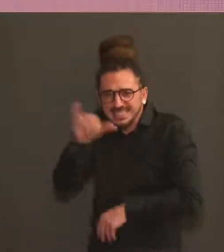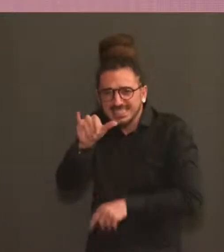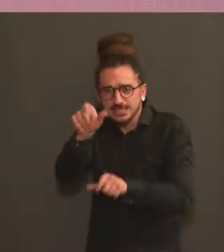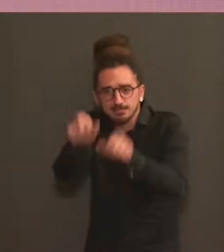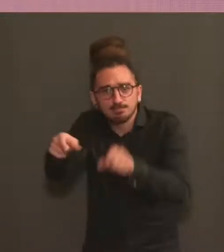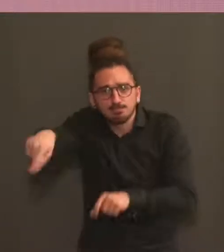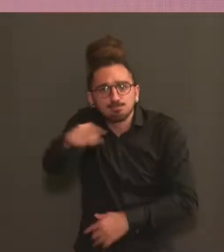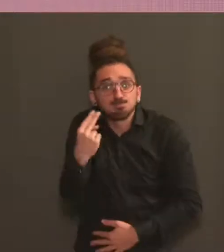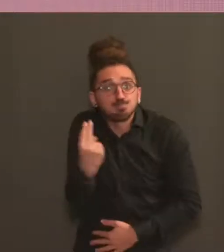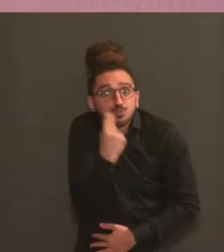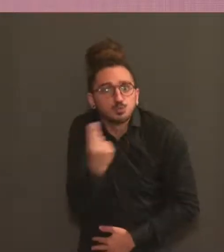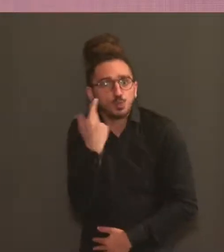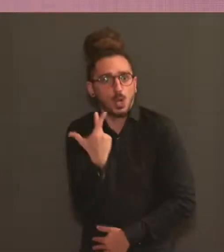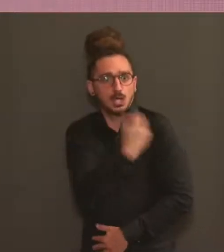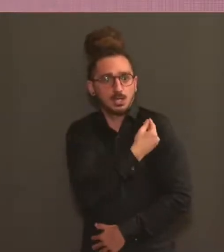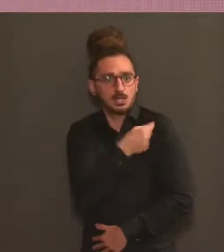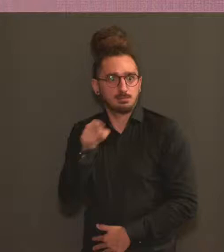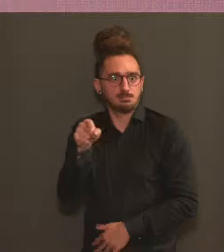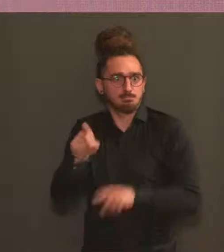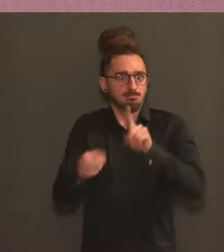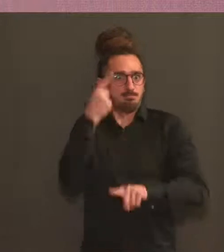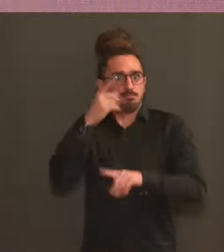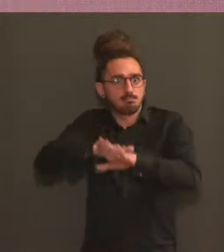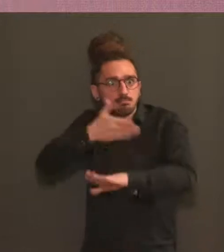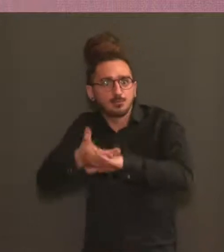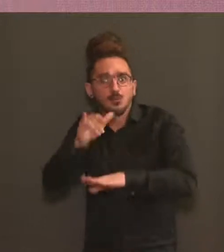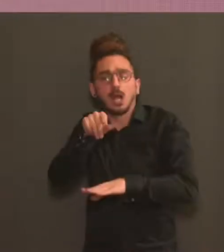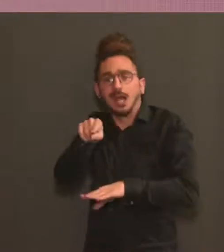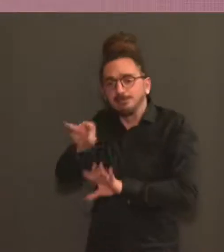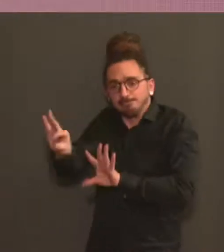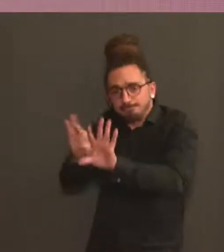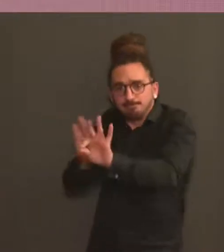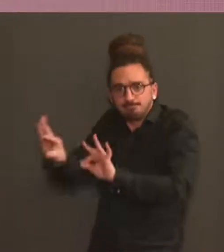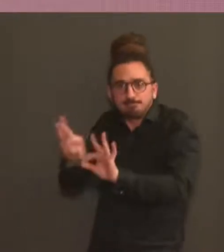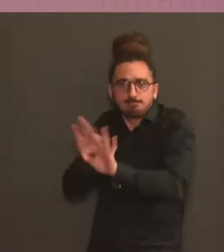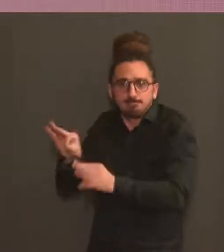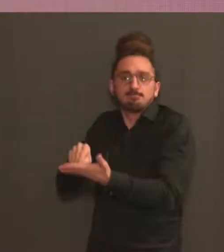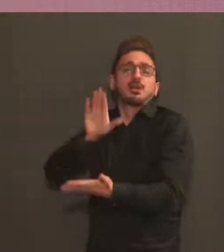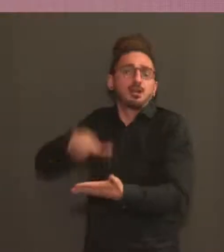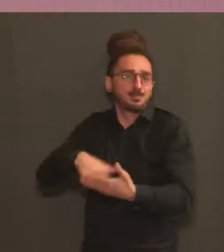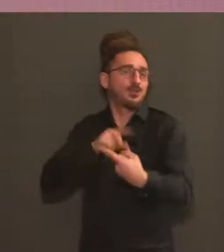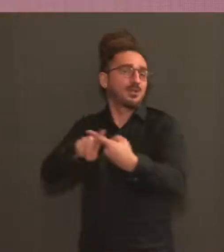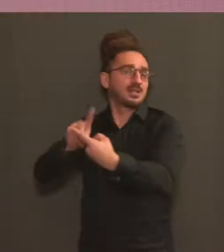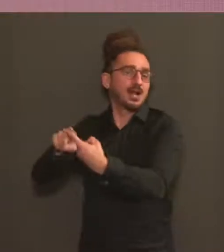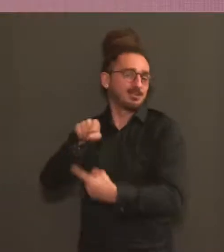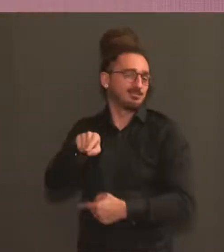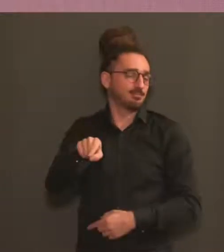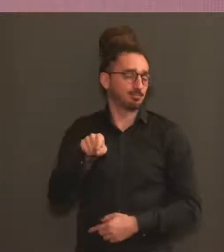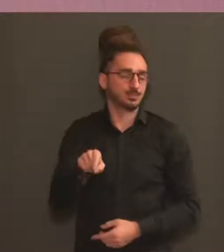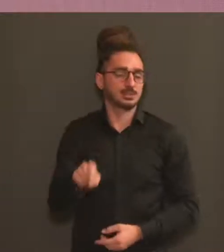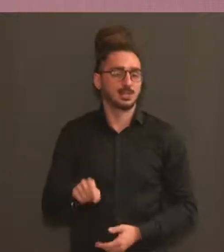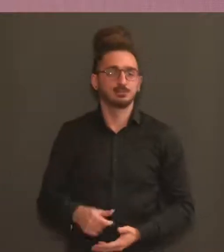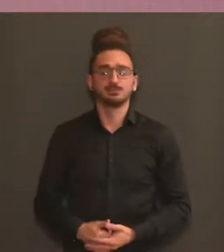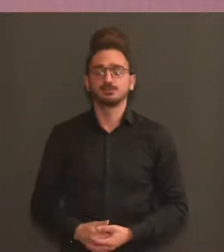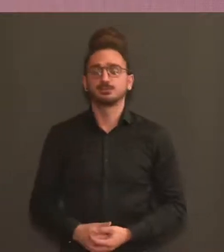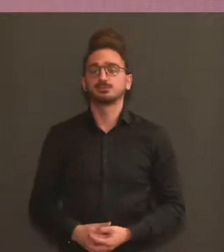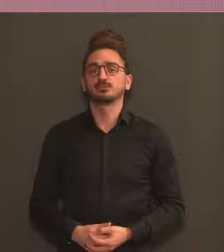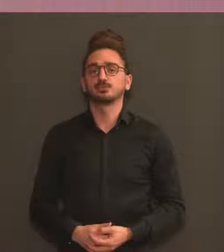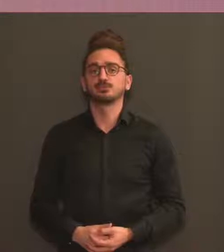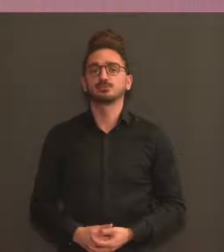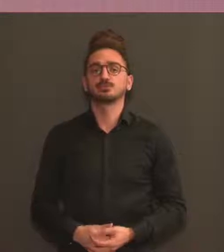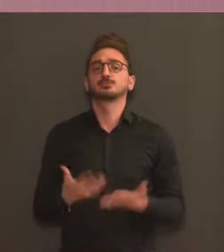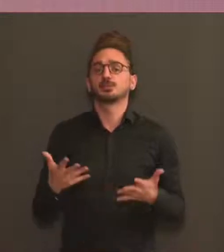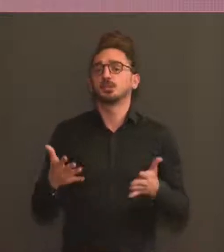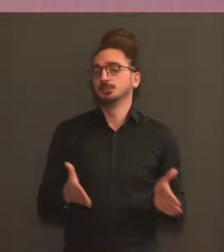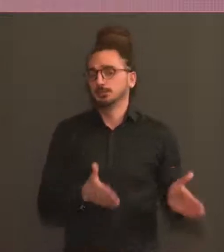Quant au fait de confier aux médecins généralistes la possibilité d'administrer eux-mêmes les vaccins au cours de